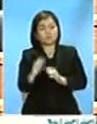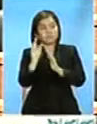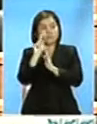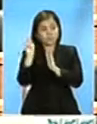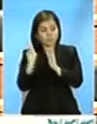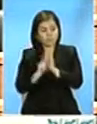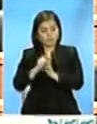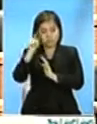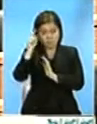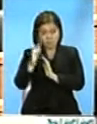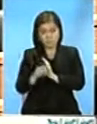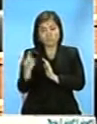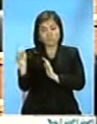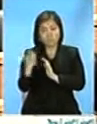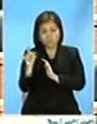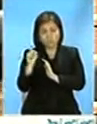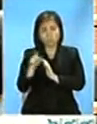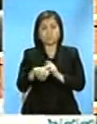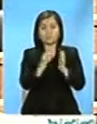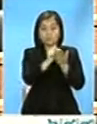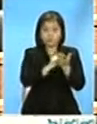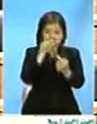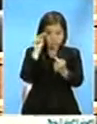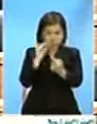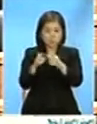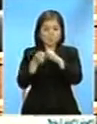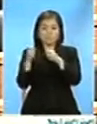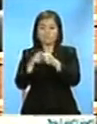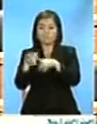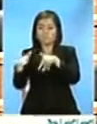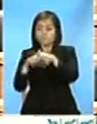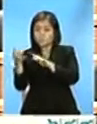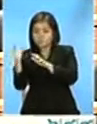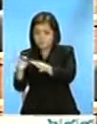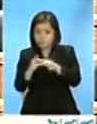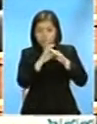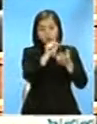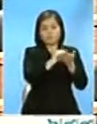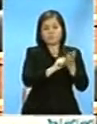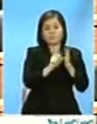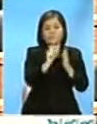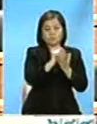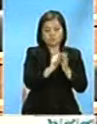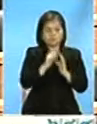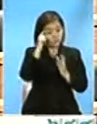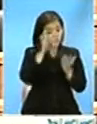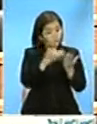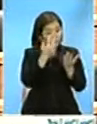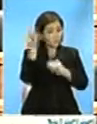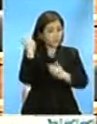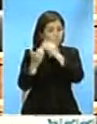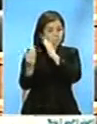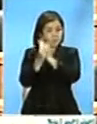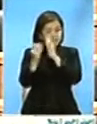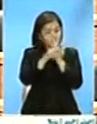พึ่งพิงประชาชนต้องเข้าไปสัมผัสใกล้ชิดกับประชาชนไม่ใช่นั่งเทียนดูจากแฟ้มข้อมูล